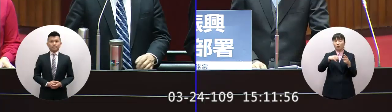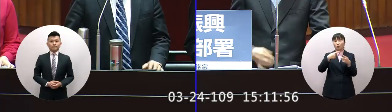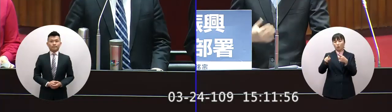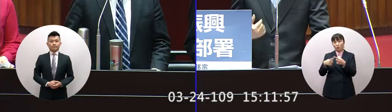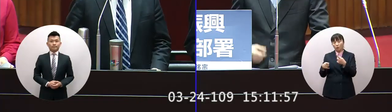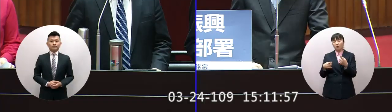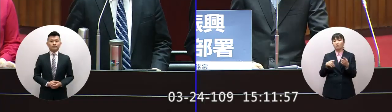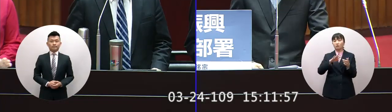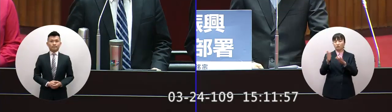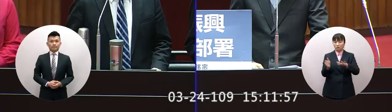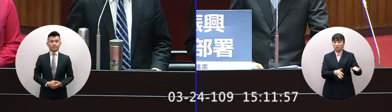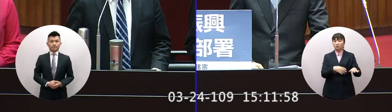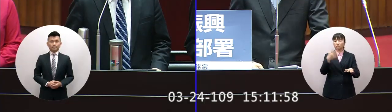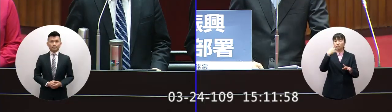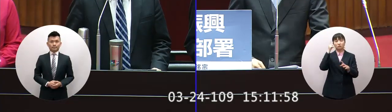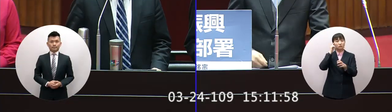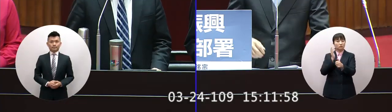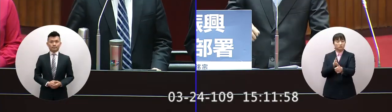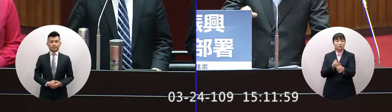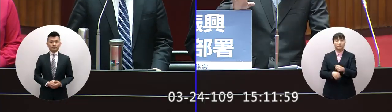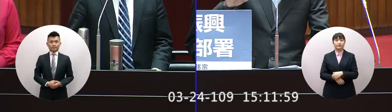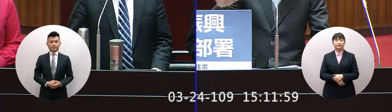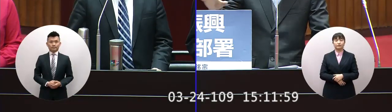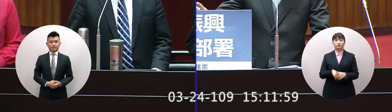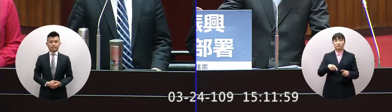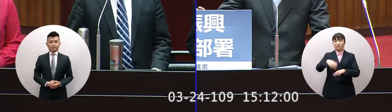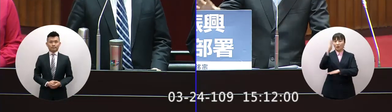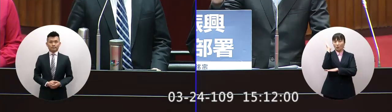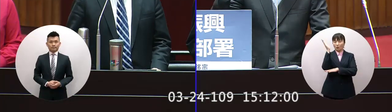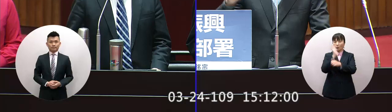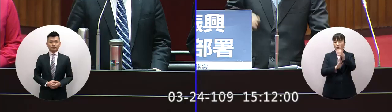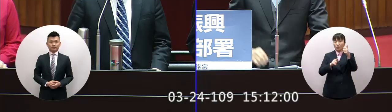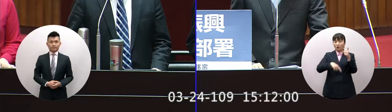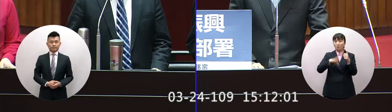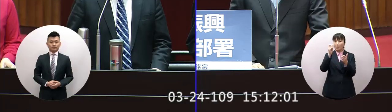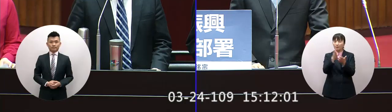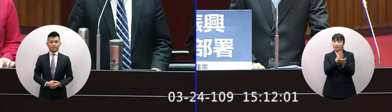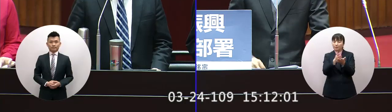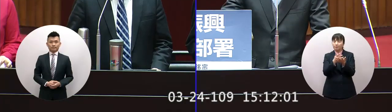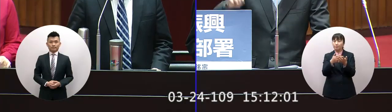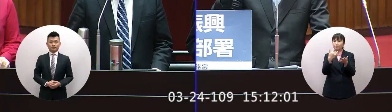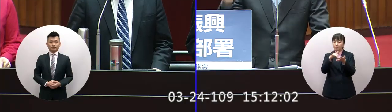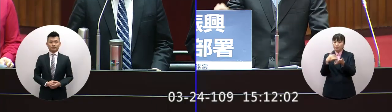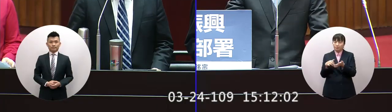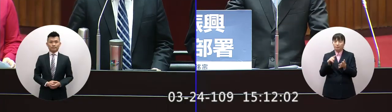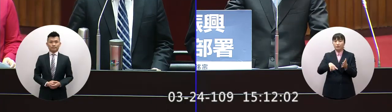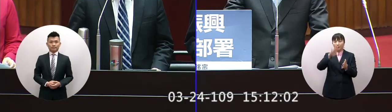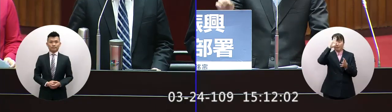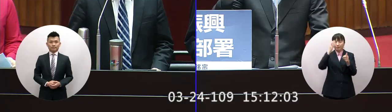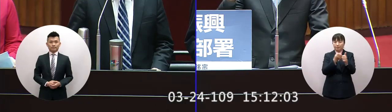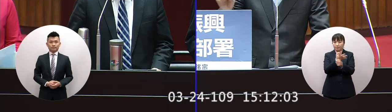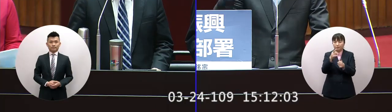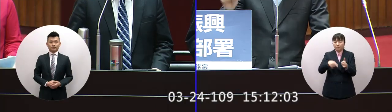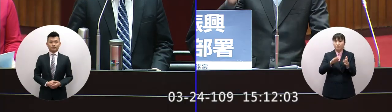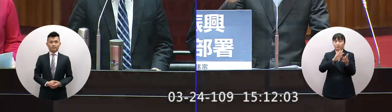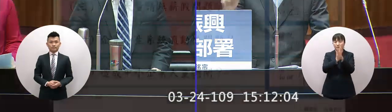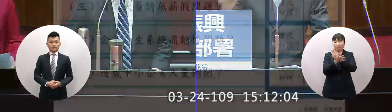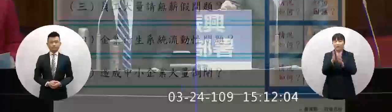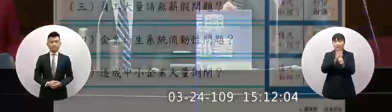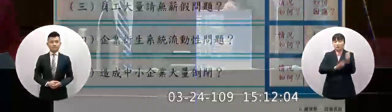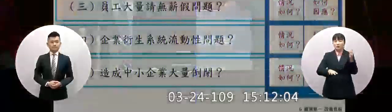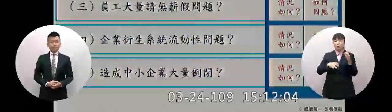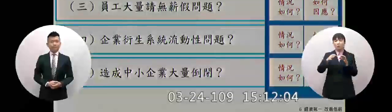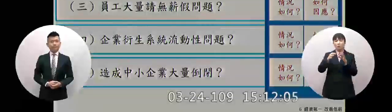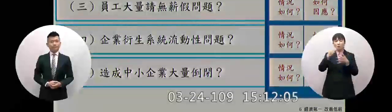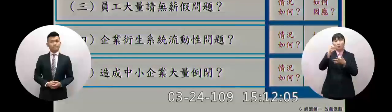了，我现在请教院长，政府里面有没有在评估这波疫情会造成